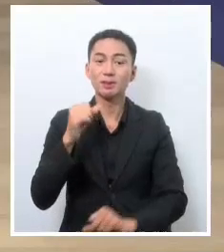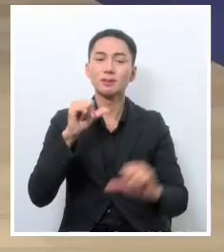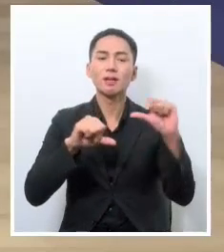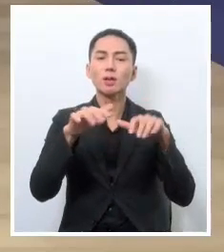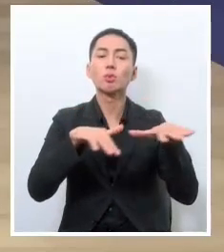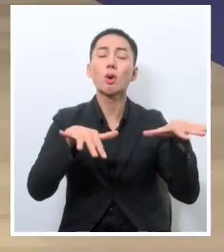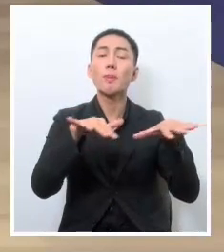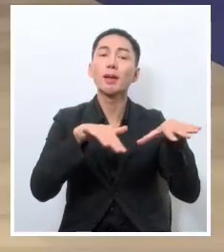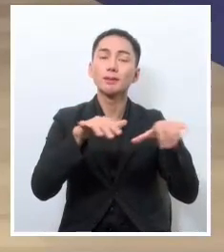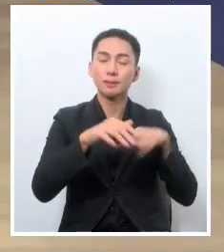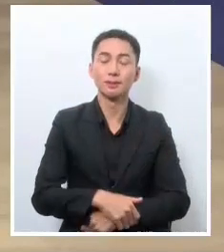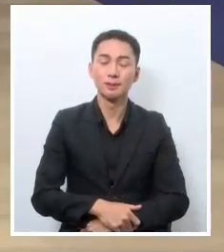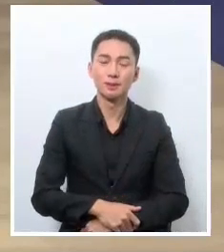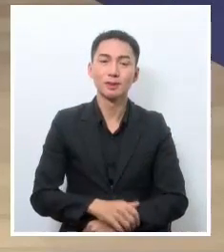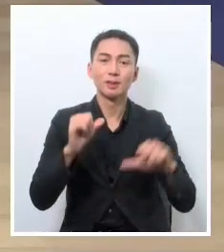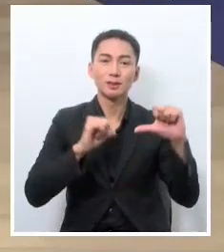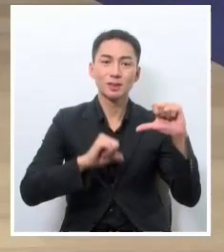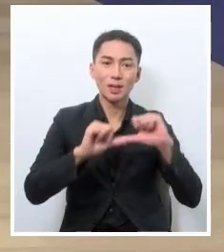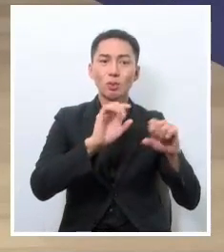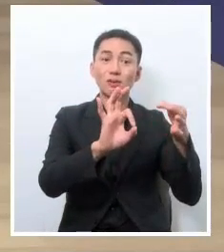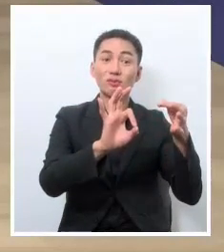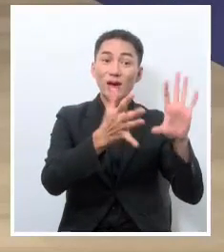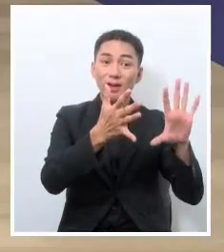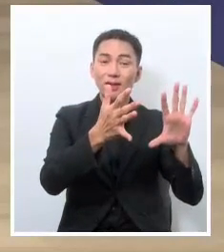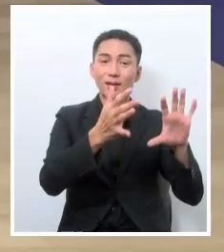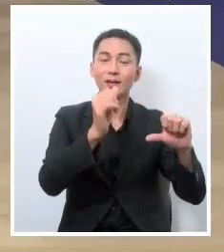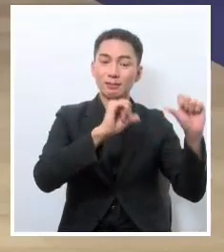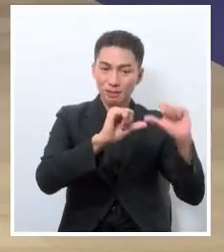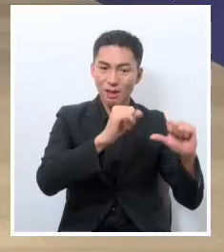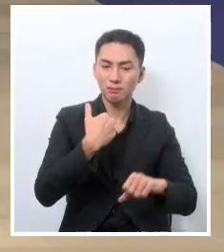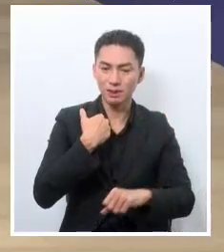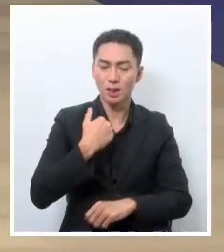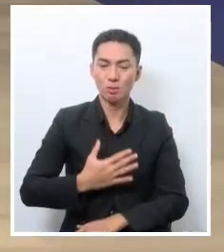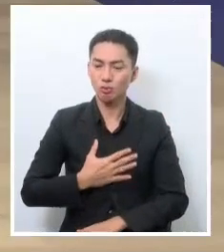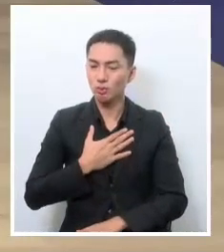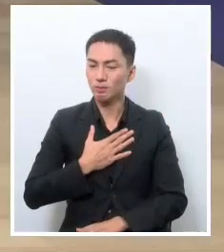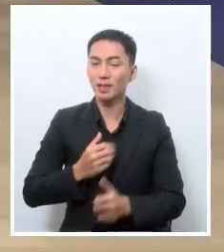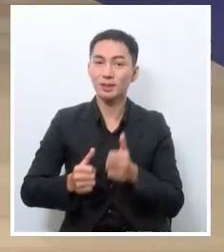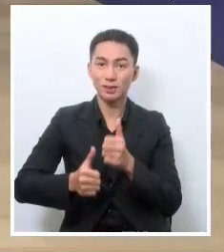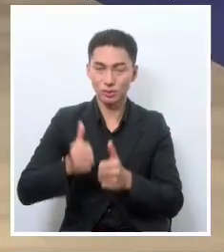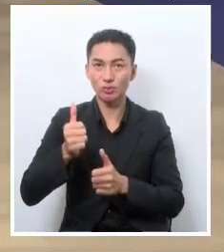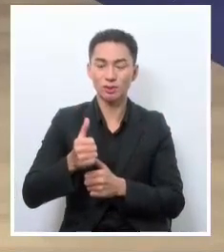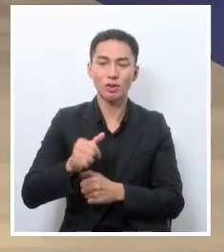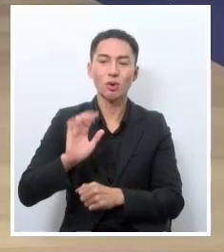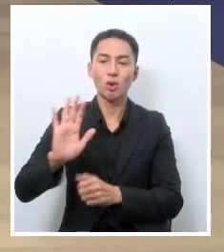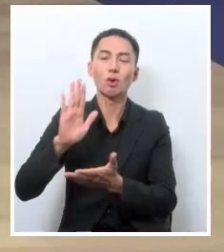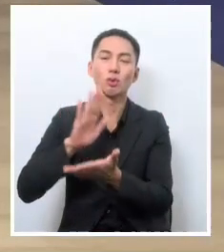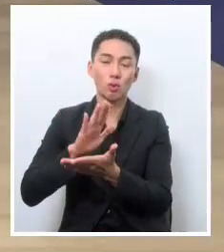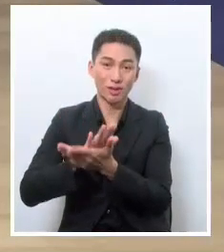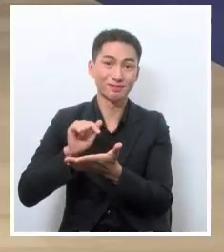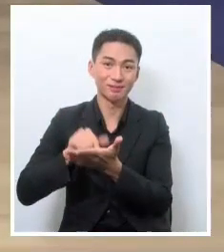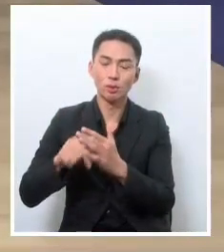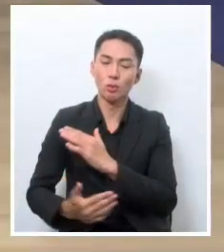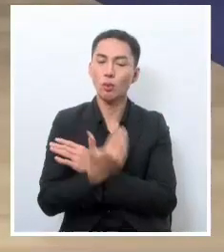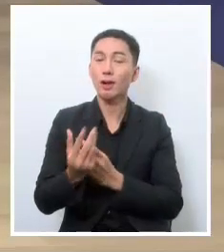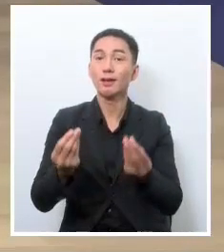ไปต่างๆไม่ว่าจะเป็นเวทีโหน้าไฟหรือว่าอะไรอย่างเงี้ครับแต่ว่าถ้าเป็นเวทีที่ภูมิใจที่สุดก็คงจะเป็นเวทีของโรงเรียนครับที่เปิดโอกาสให้เรา